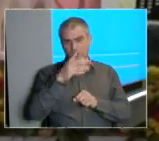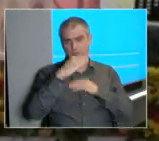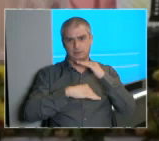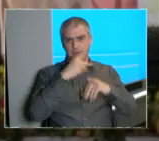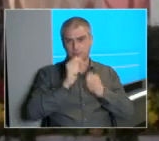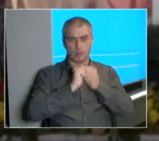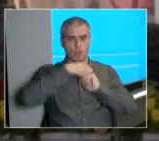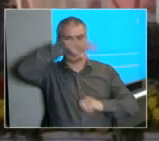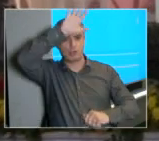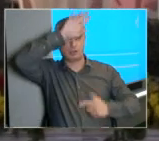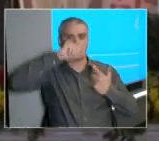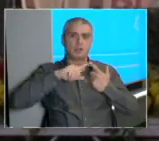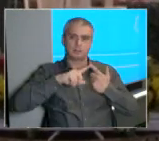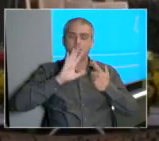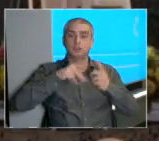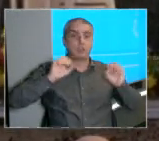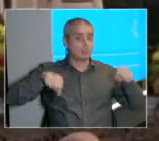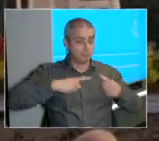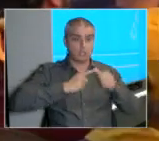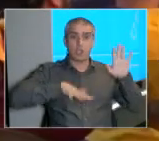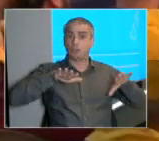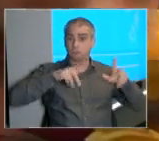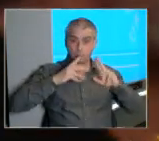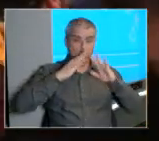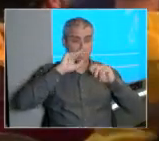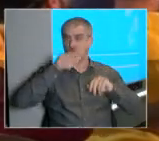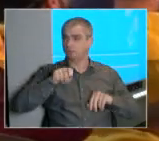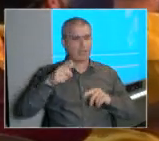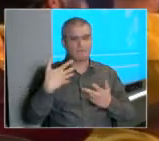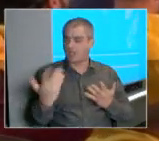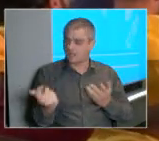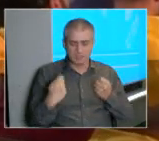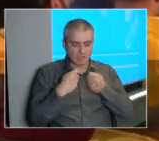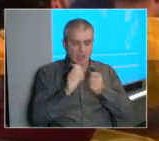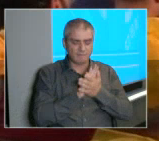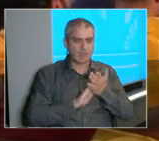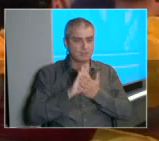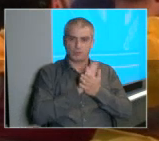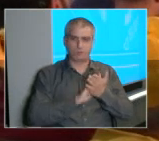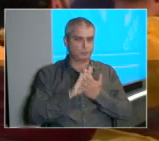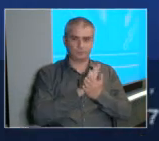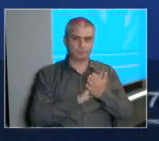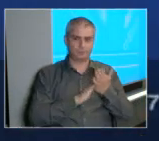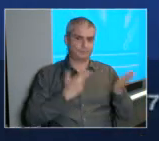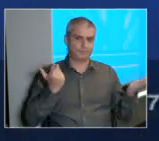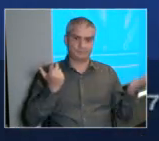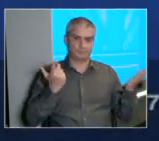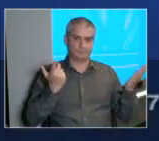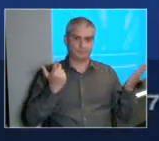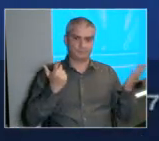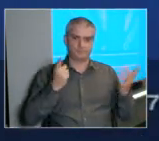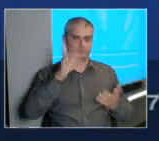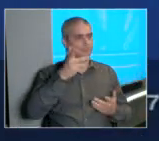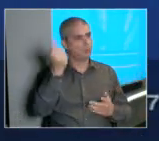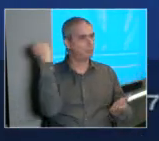ואו איראן, יש להם נשיא, יש להם ראש ממשלה, יש להם פרלמנט, אין להם שום רלוונטיות להתקפה זדונית